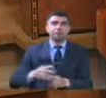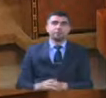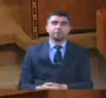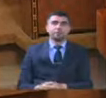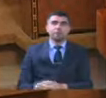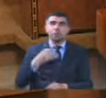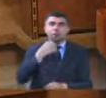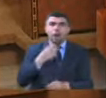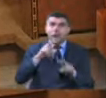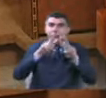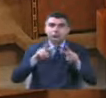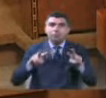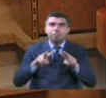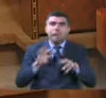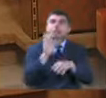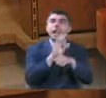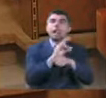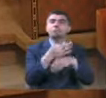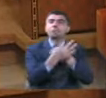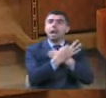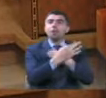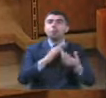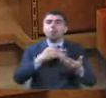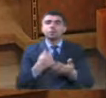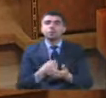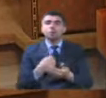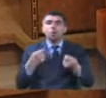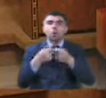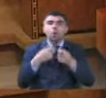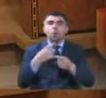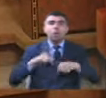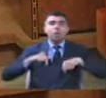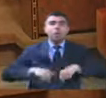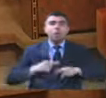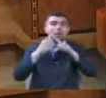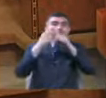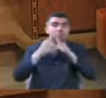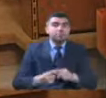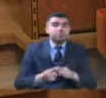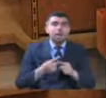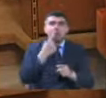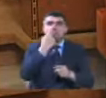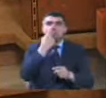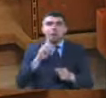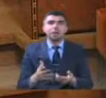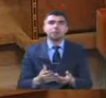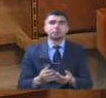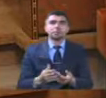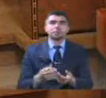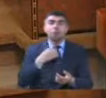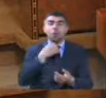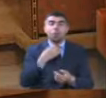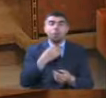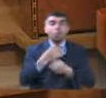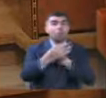وريونا كيفاش وقولوا لنا ملي كنتي في وزارة المالية علاش ما درتيوهاش وقولوا لينا الله يجزيكم